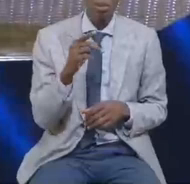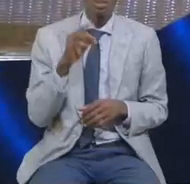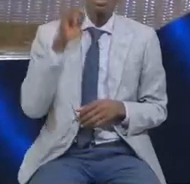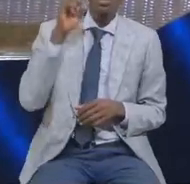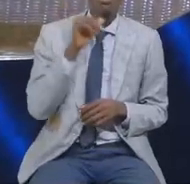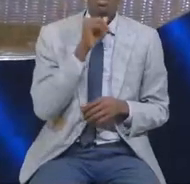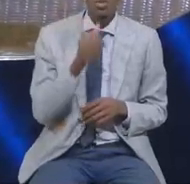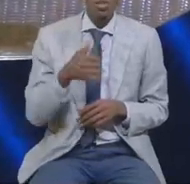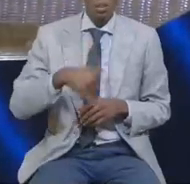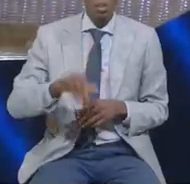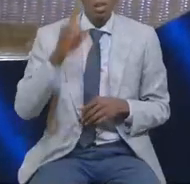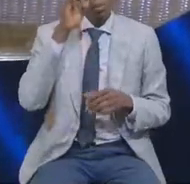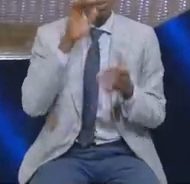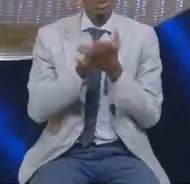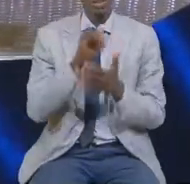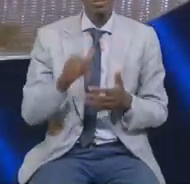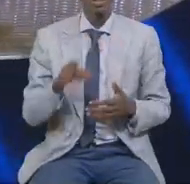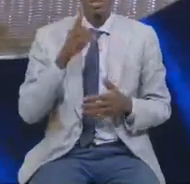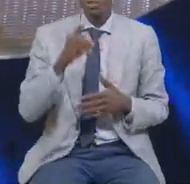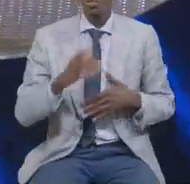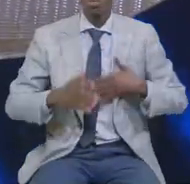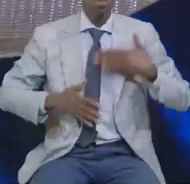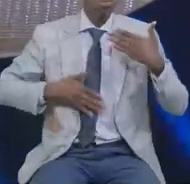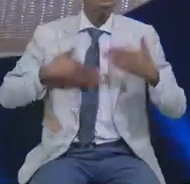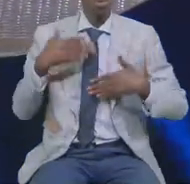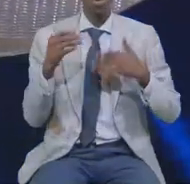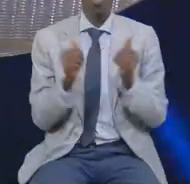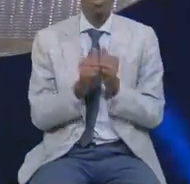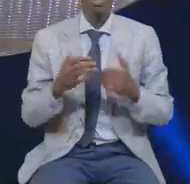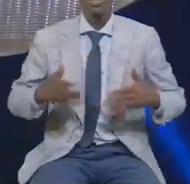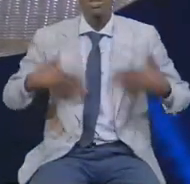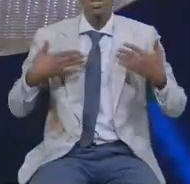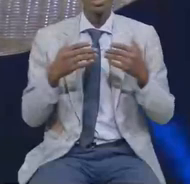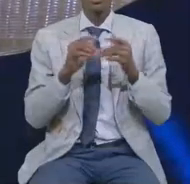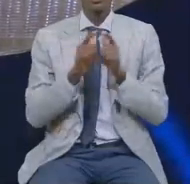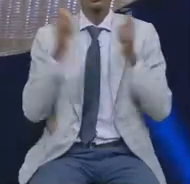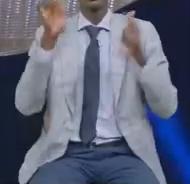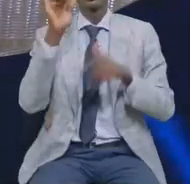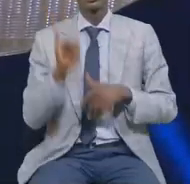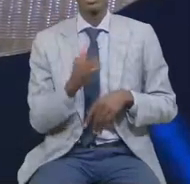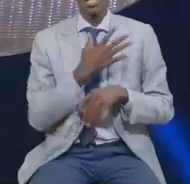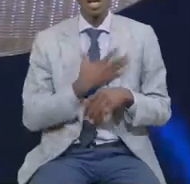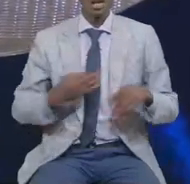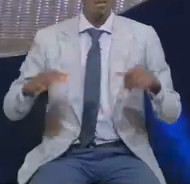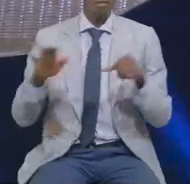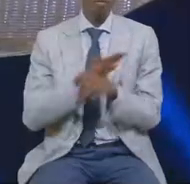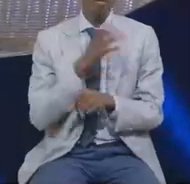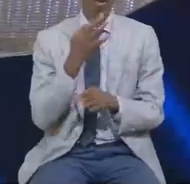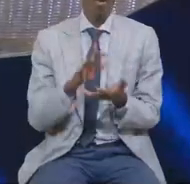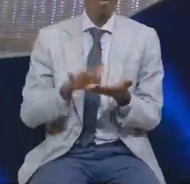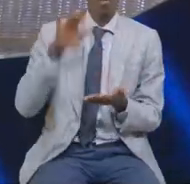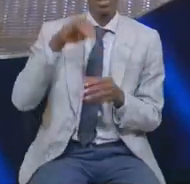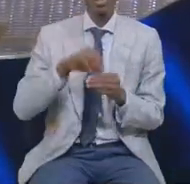encore, vous réjouissant d'une joie ineffable et glorieuse. Verset 9.